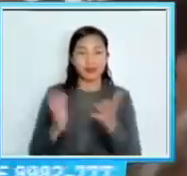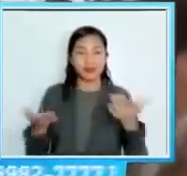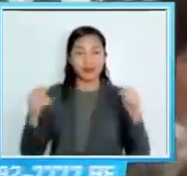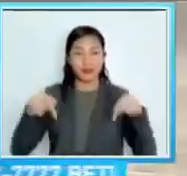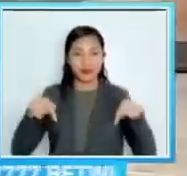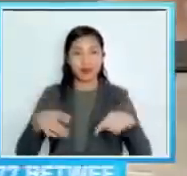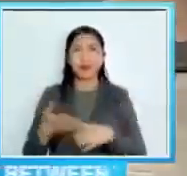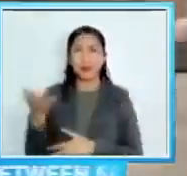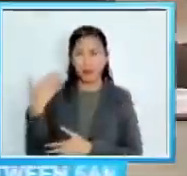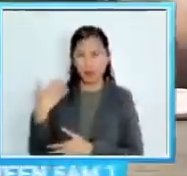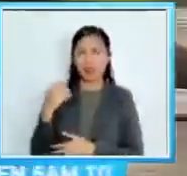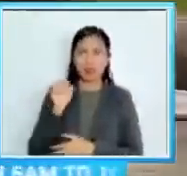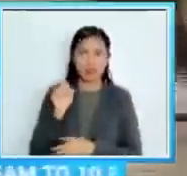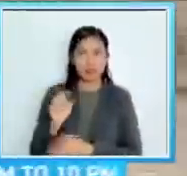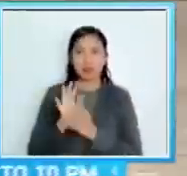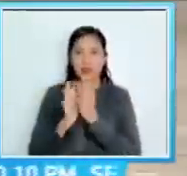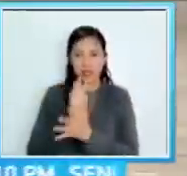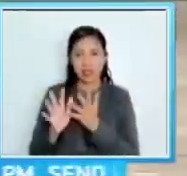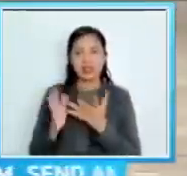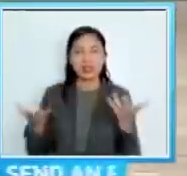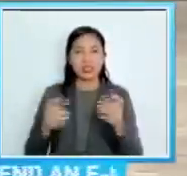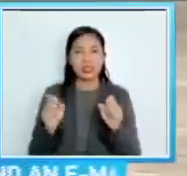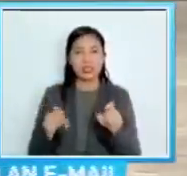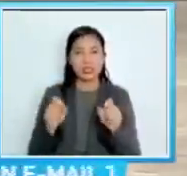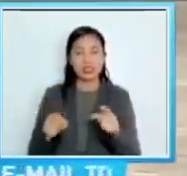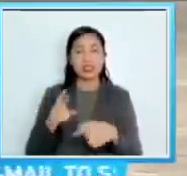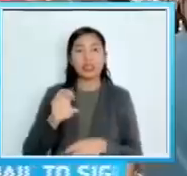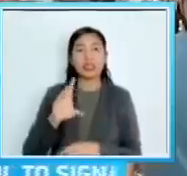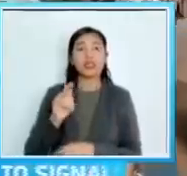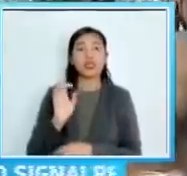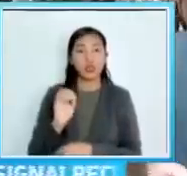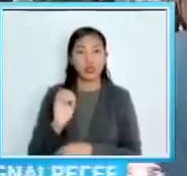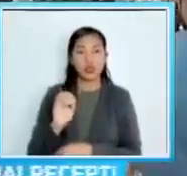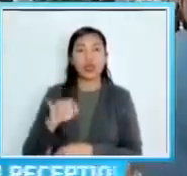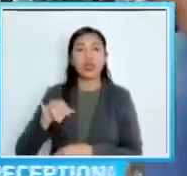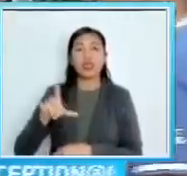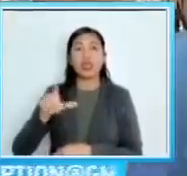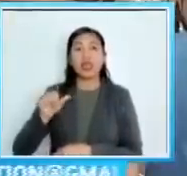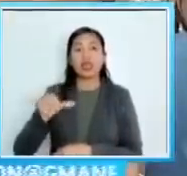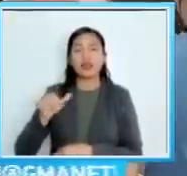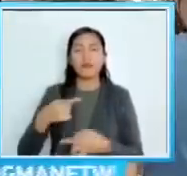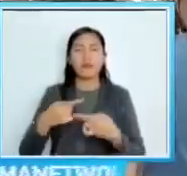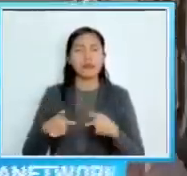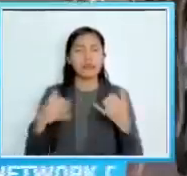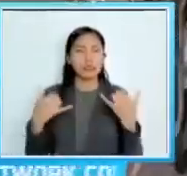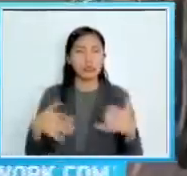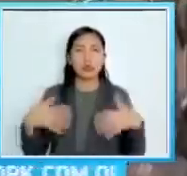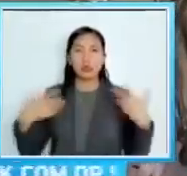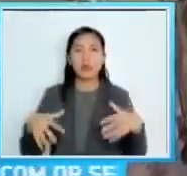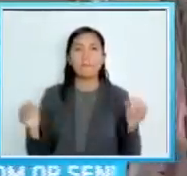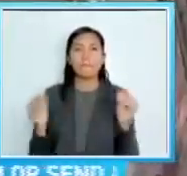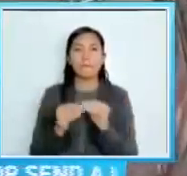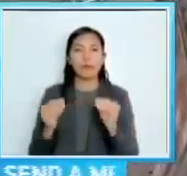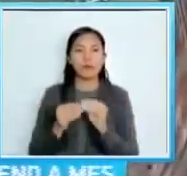siksikan dito sa mga tindahan sa may Recto, particular dito sa Recto Ilaya, sa Divisoria. Pero ngayon, dama pang lalo ang pagkukumahog